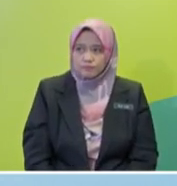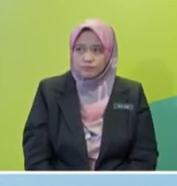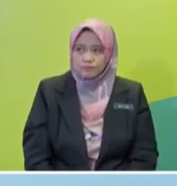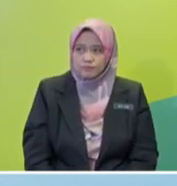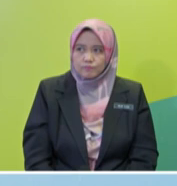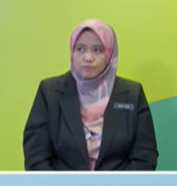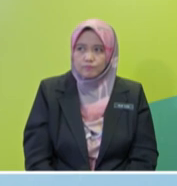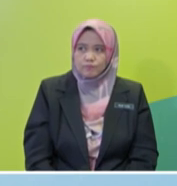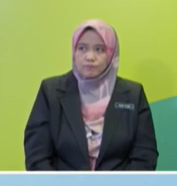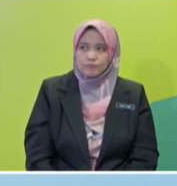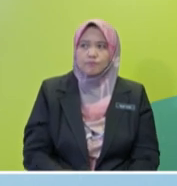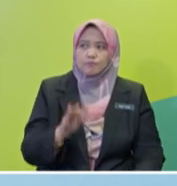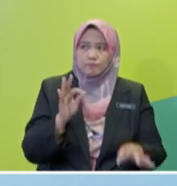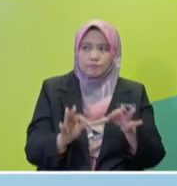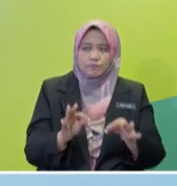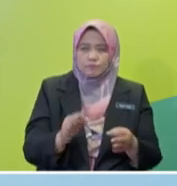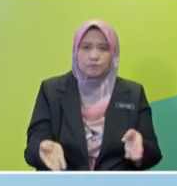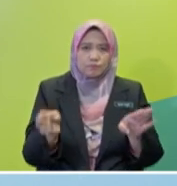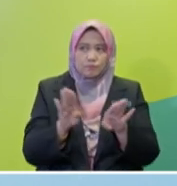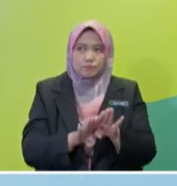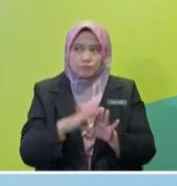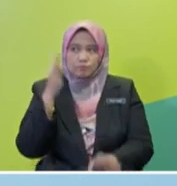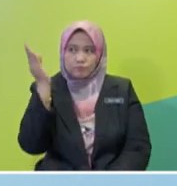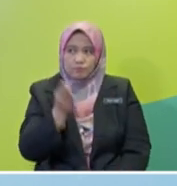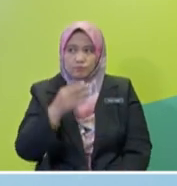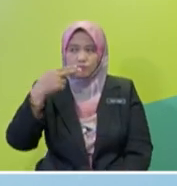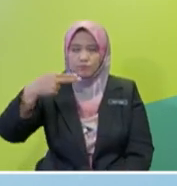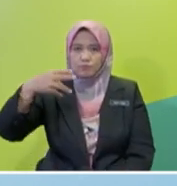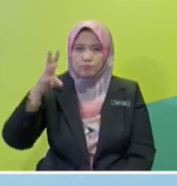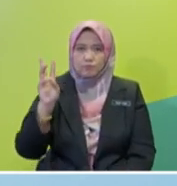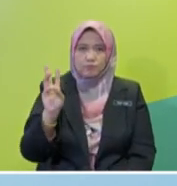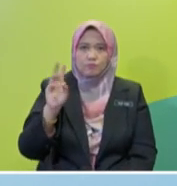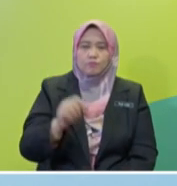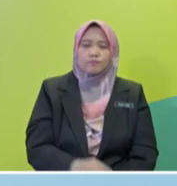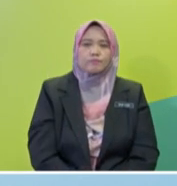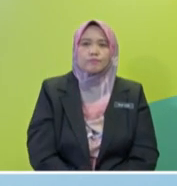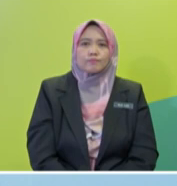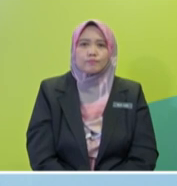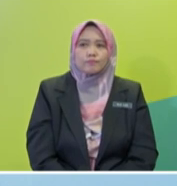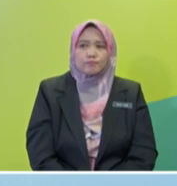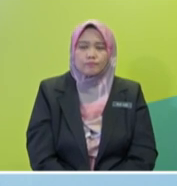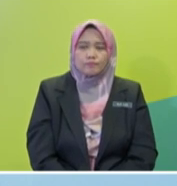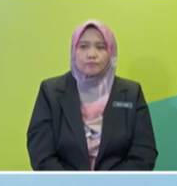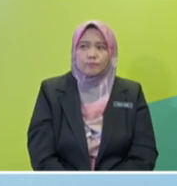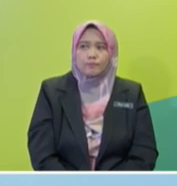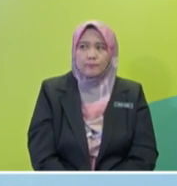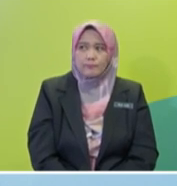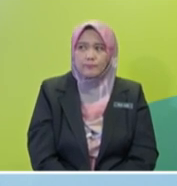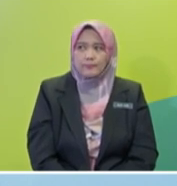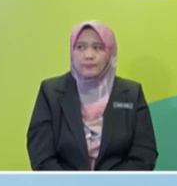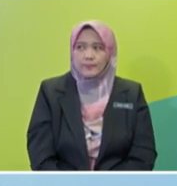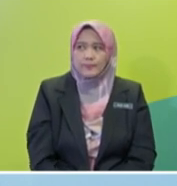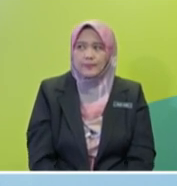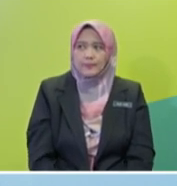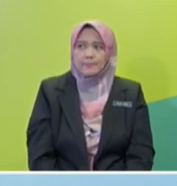kalau satu sehingga ikut pasangan dia oke Ini